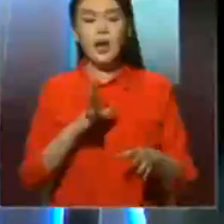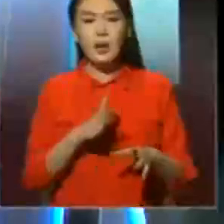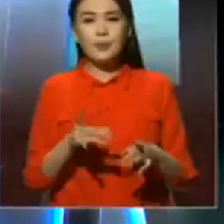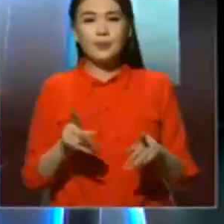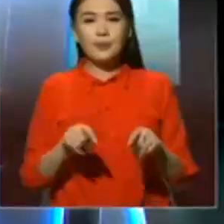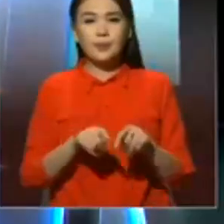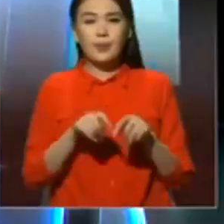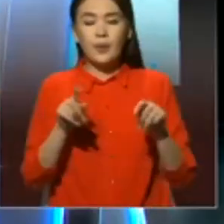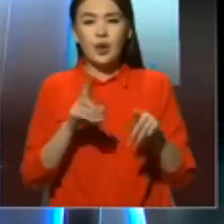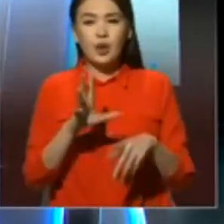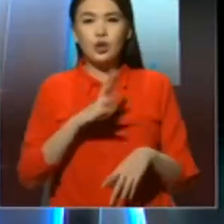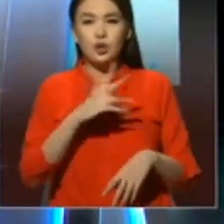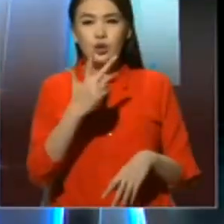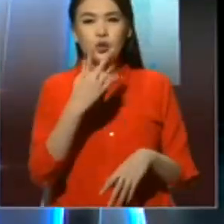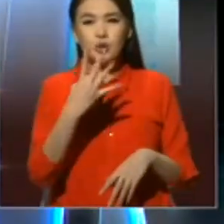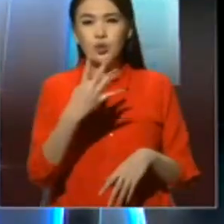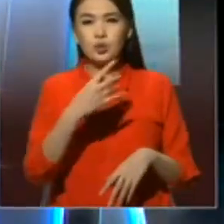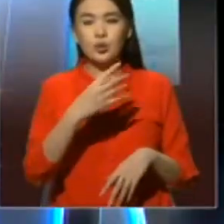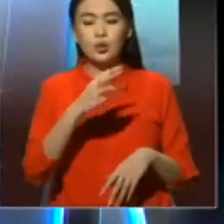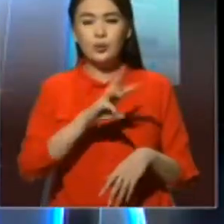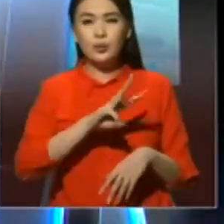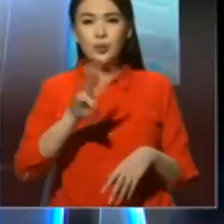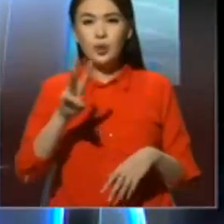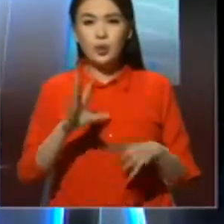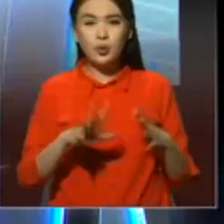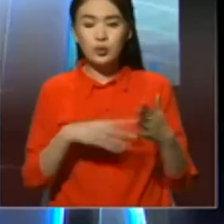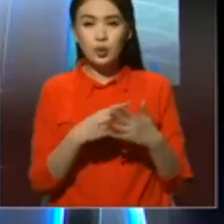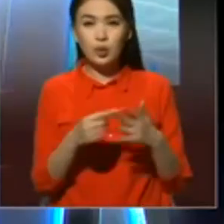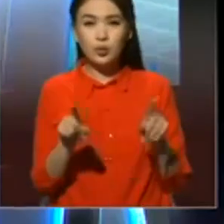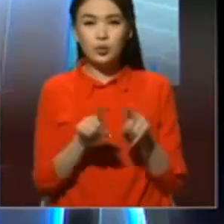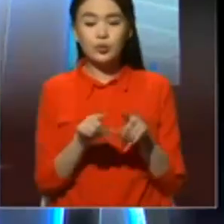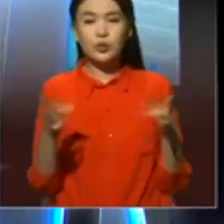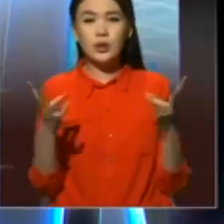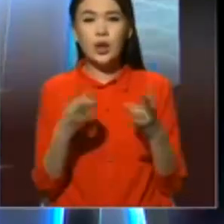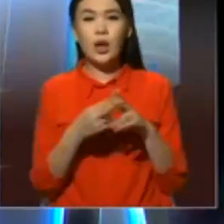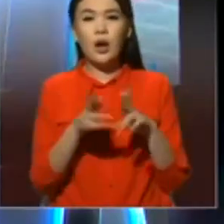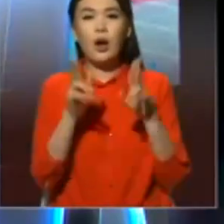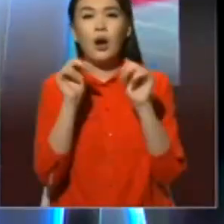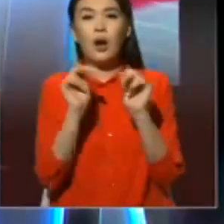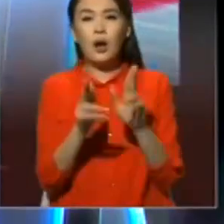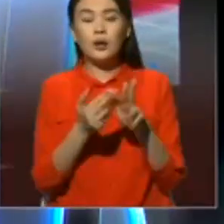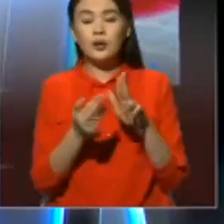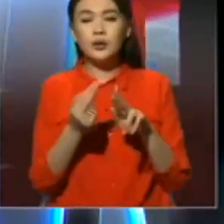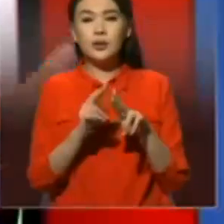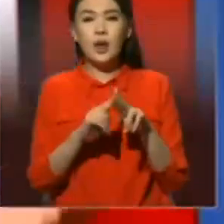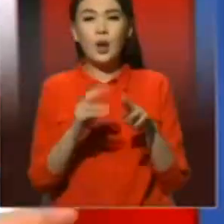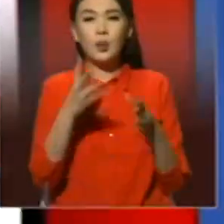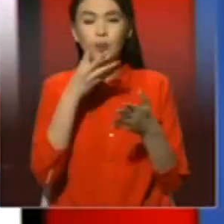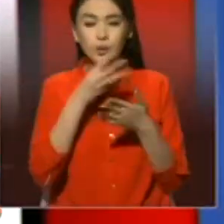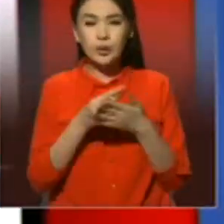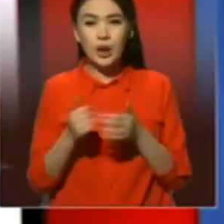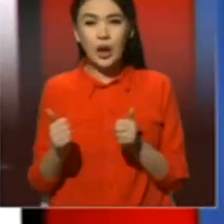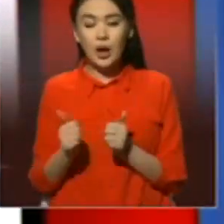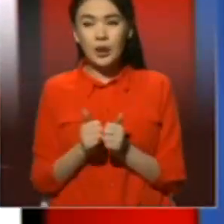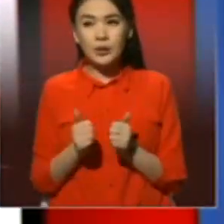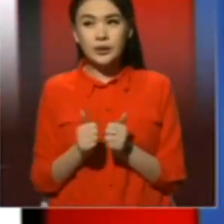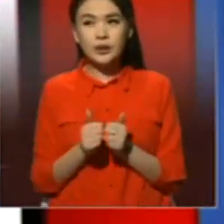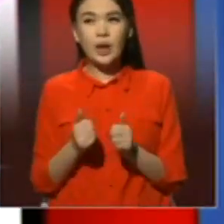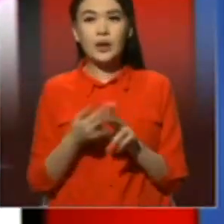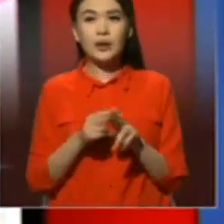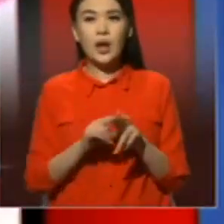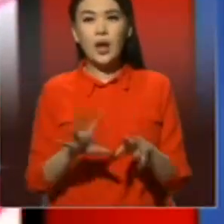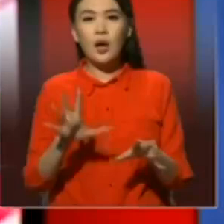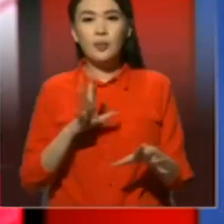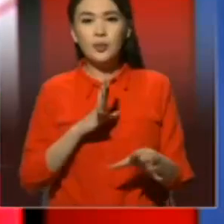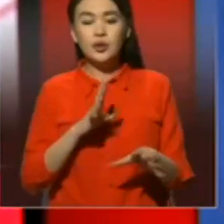болсаң 3-4 миллион ақша төлеуің керек. Ал этномәдени бірлестікте ол жоқ қой. Олар қалай не істейді? Олар өздерінің қасында жаңағындай